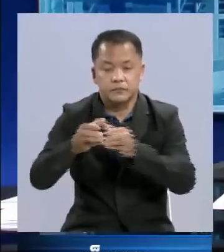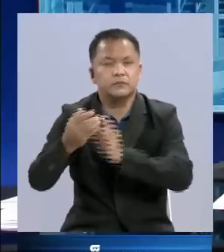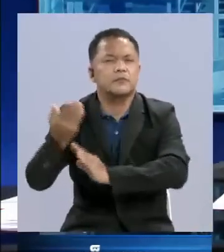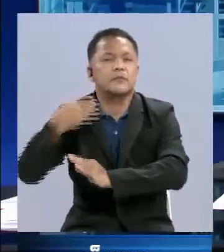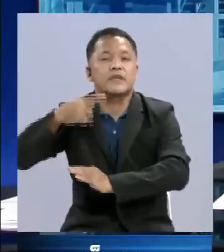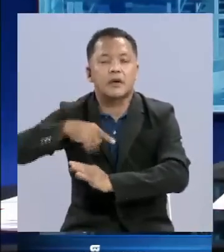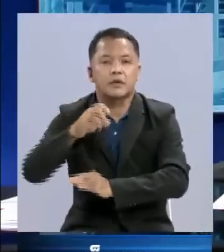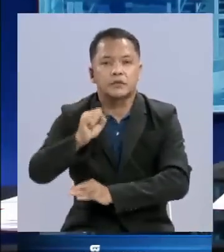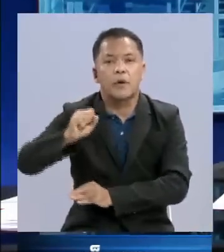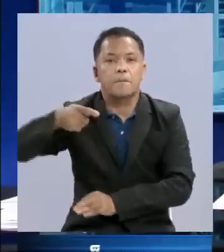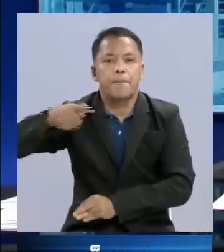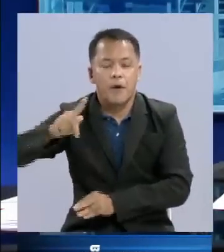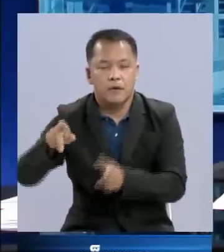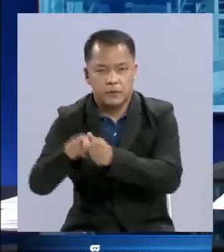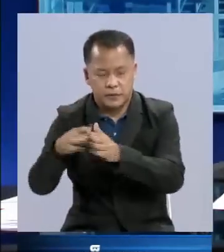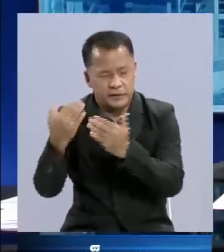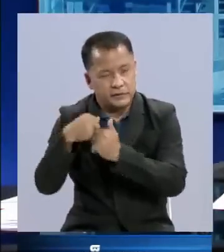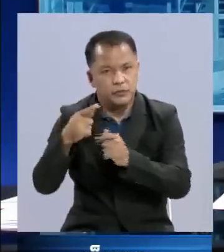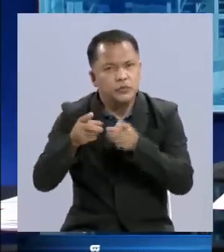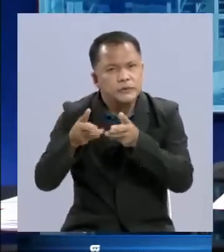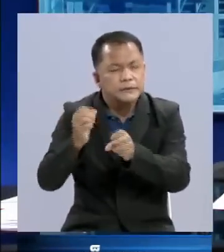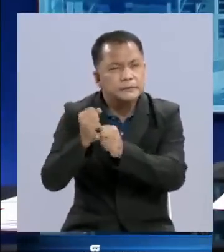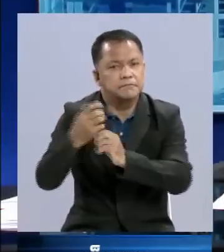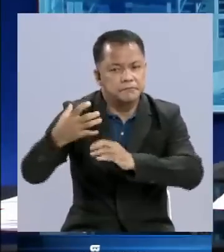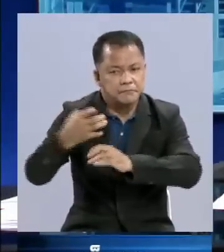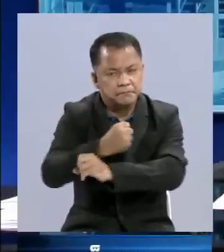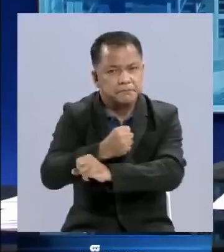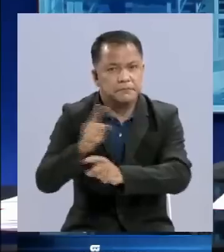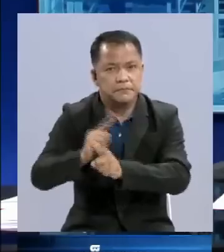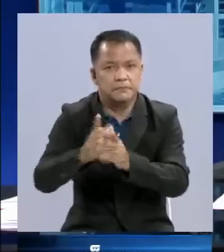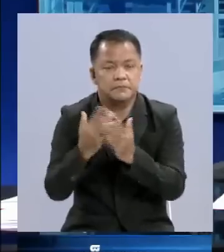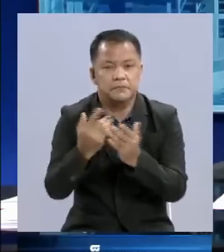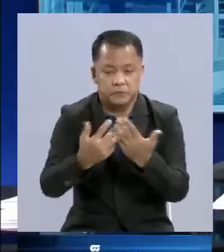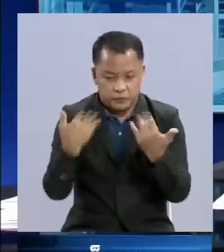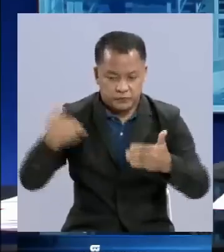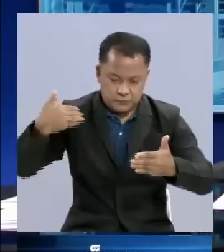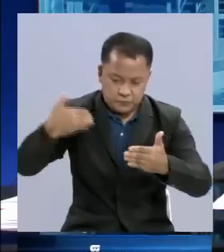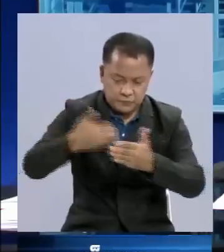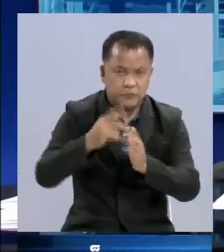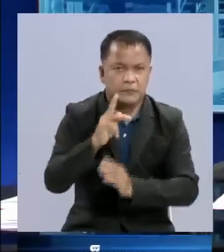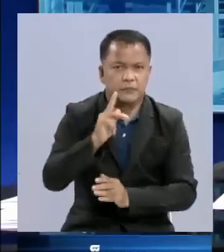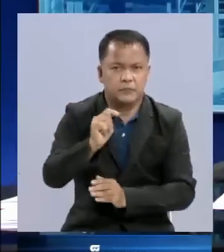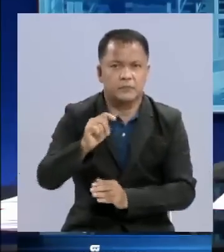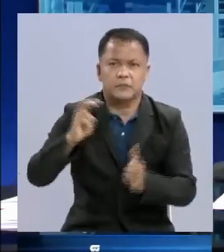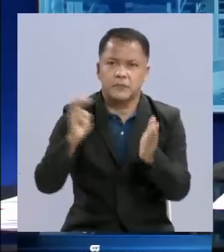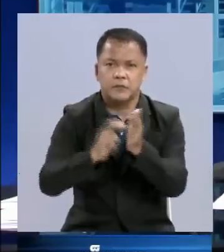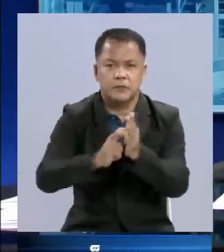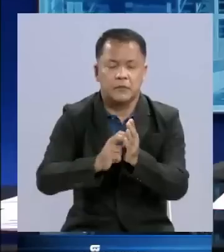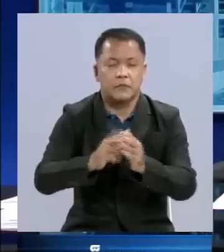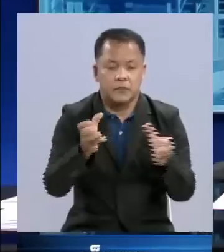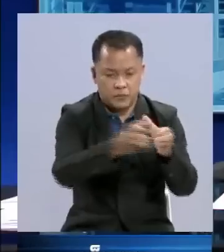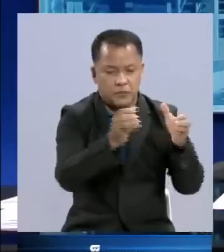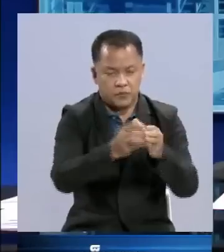ดิมอย่างสป.ว่าตอนนี้เขามีท่าทีในทางการเมืองกันอย่างไรนับจนถึงตอนนี้จนกว่ากกต.จะรับรองผลเราเห็นแต่ละพ